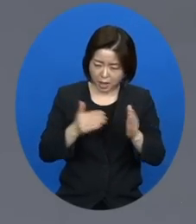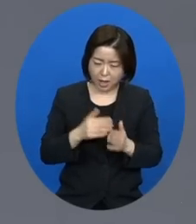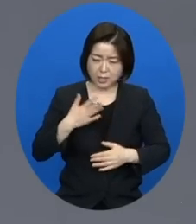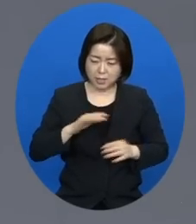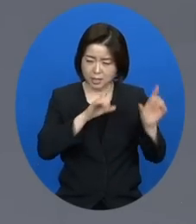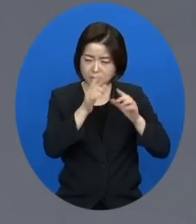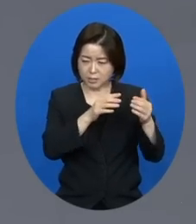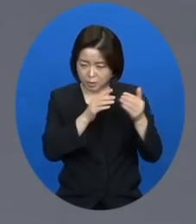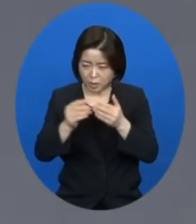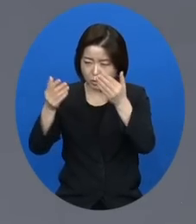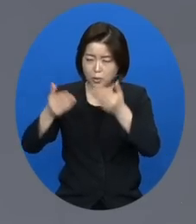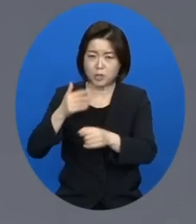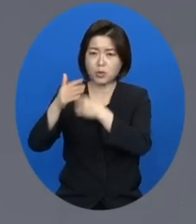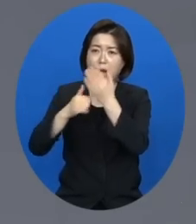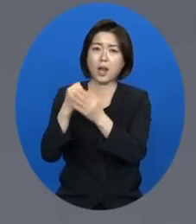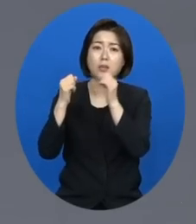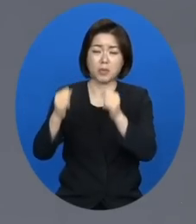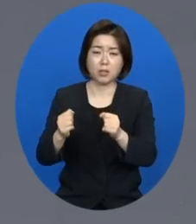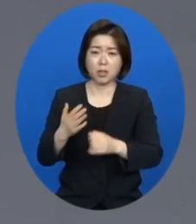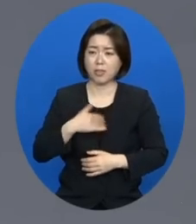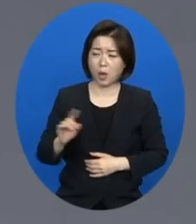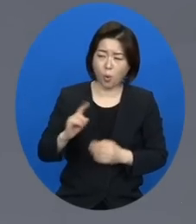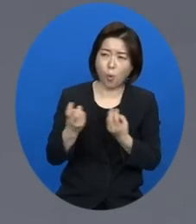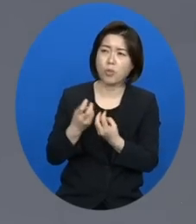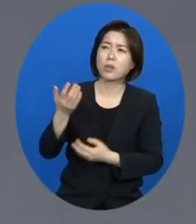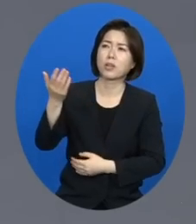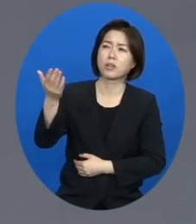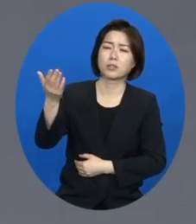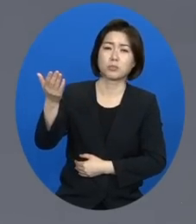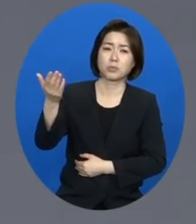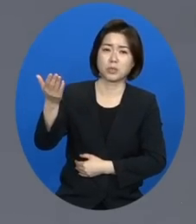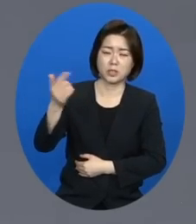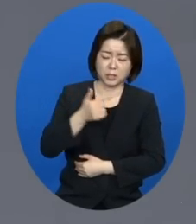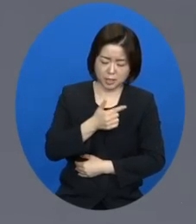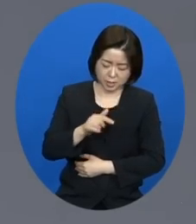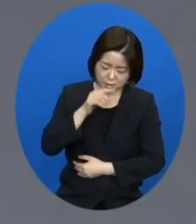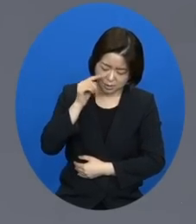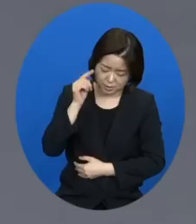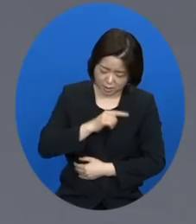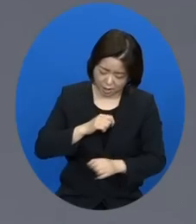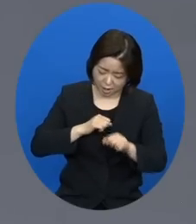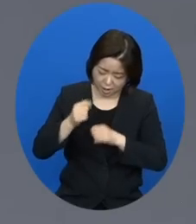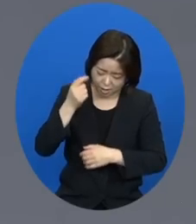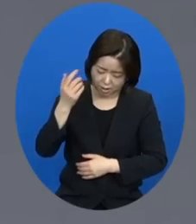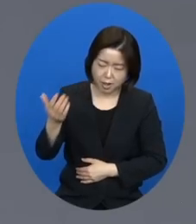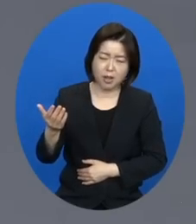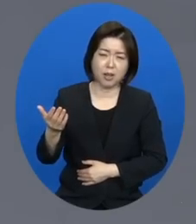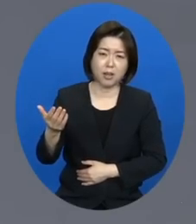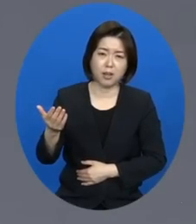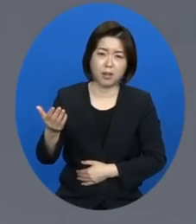인도하신 하나님이 계신데 내가 어떻게 그분께 이 큰 악을 행할 수 있냐.